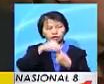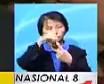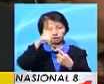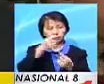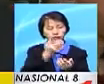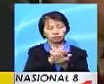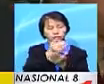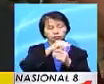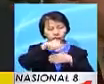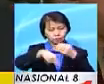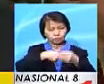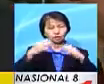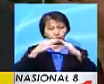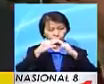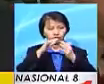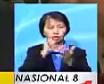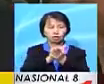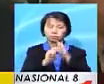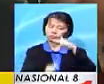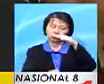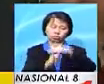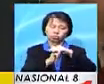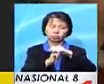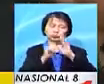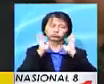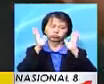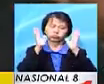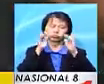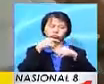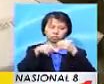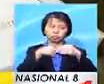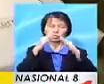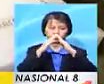affordable housing. I think that is the top priority. I am pretty sure it's in the budget list.